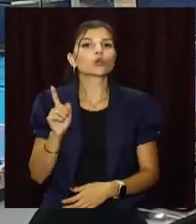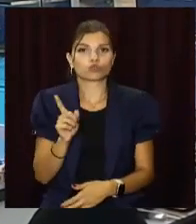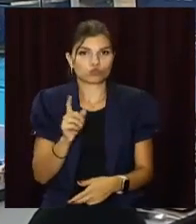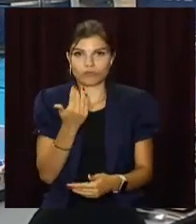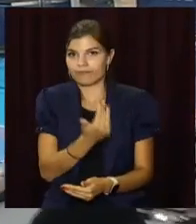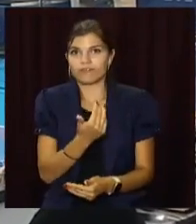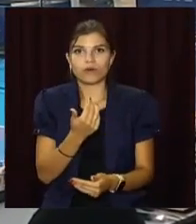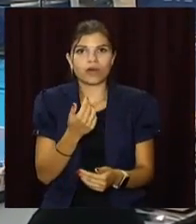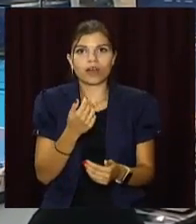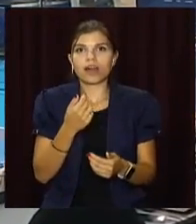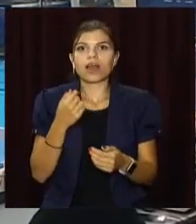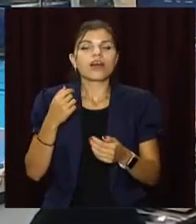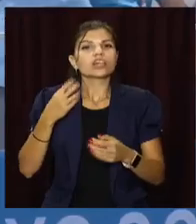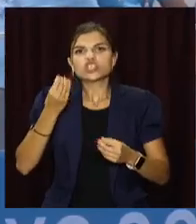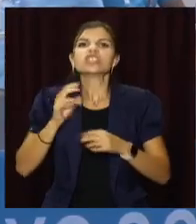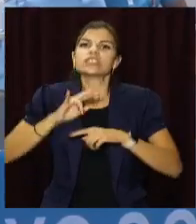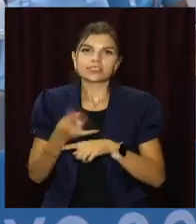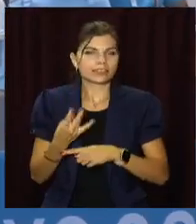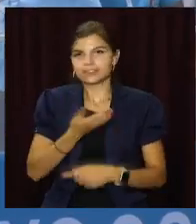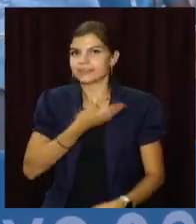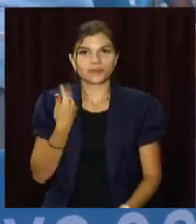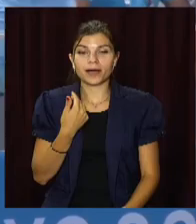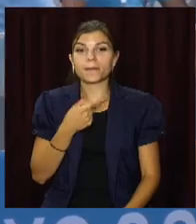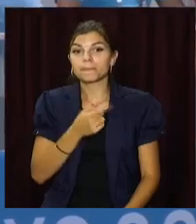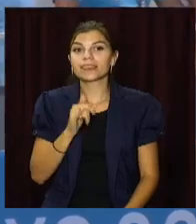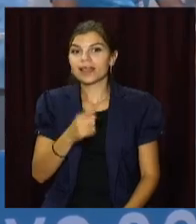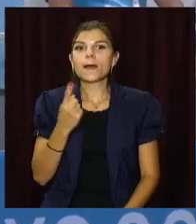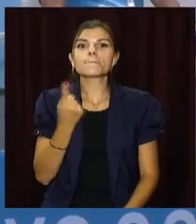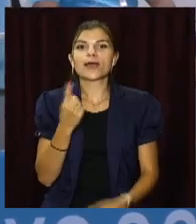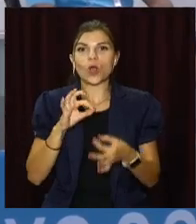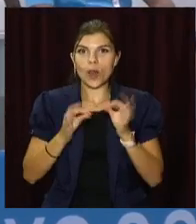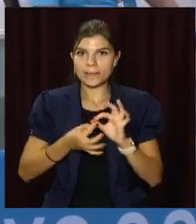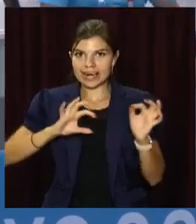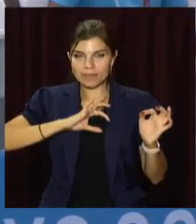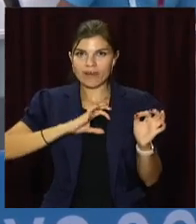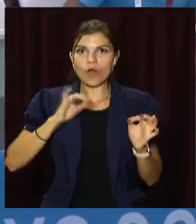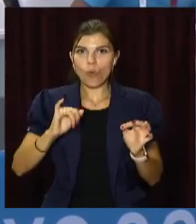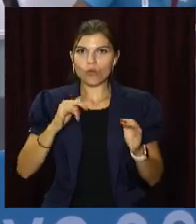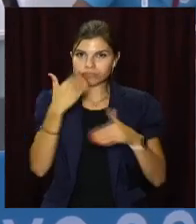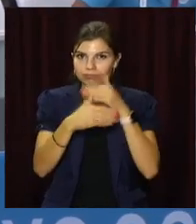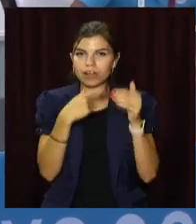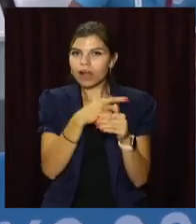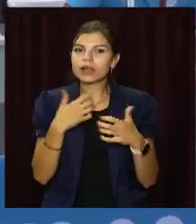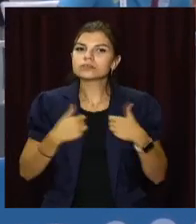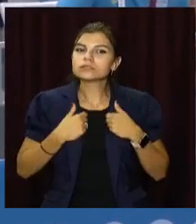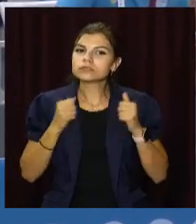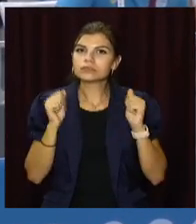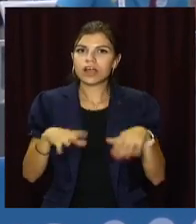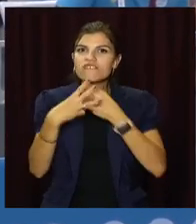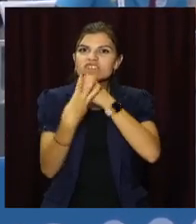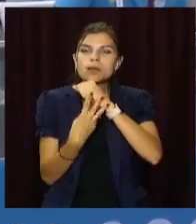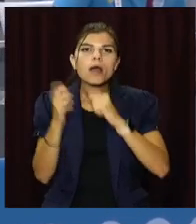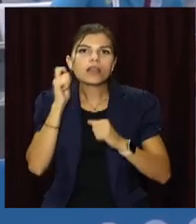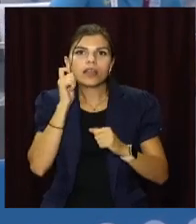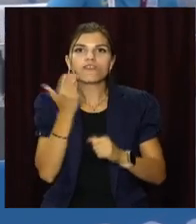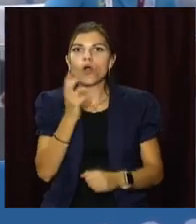втім нині радіє з того, що його не перевершили. Для рівнянина це перша олімпійська медаль у кар'єрі. Він йшов до